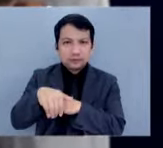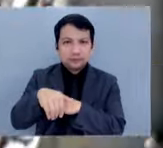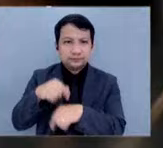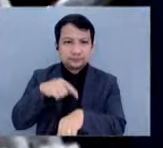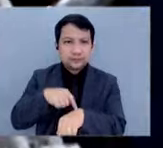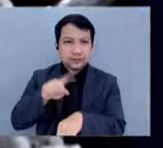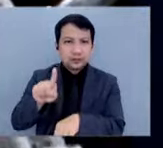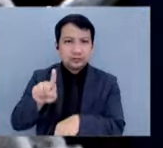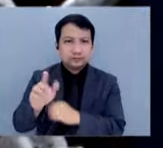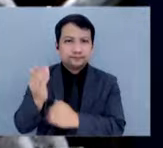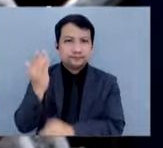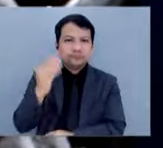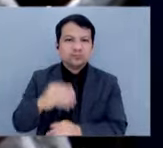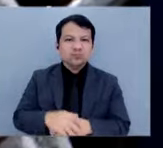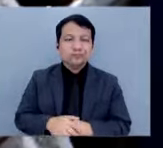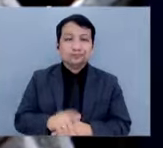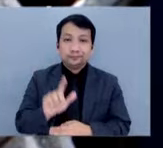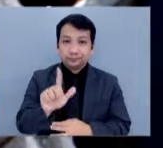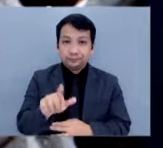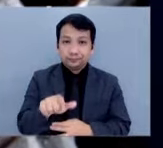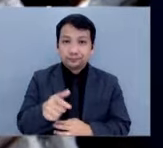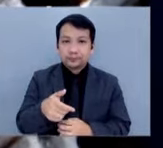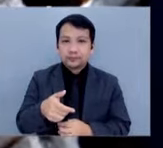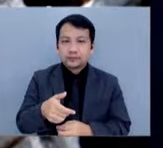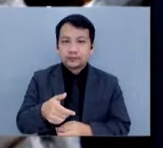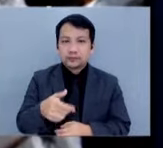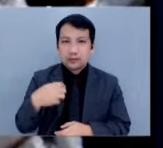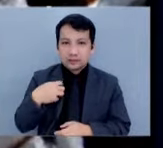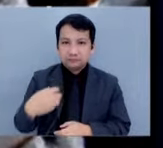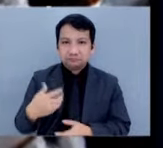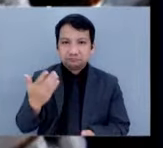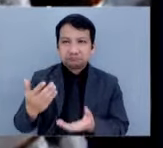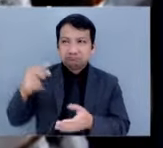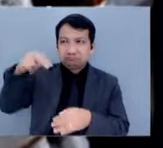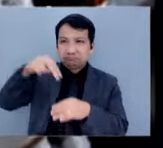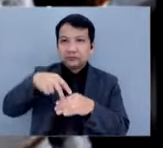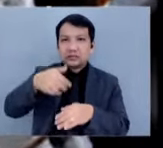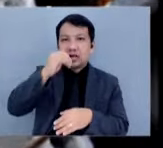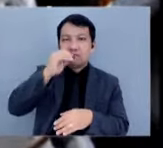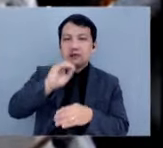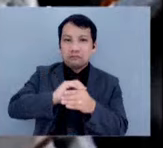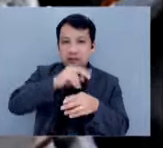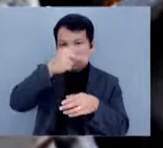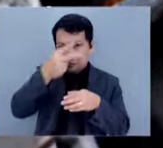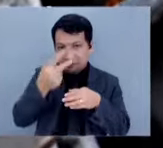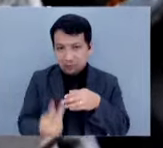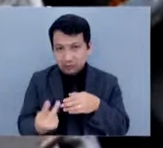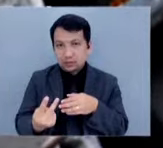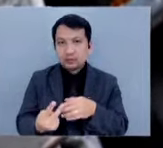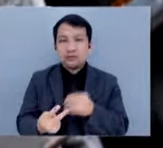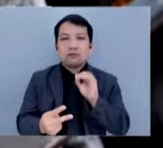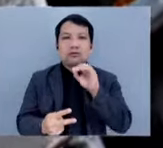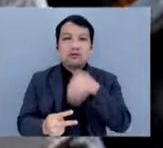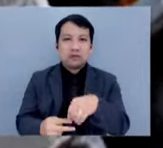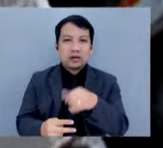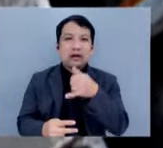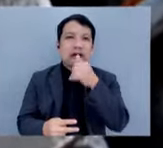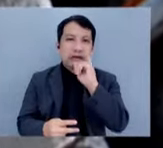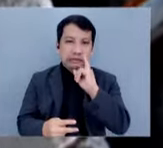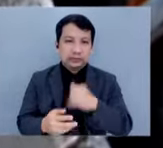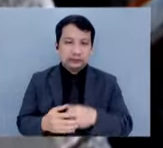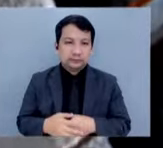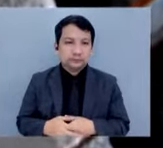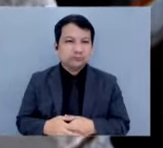madaling araw. Ayon sa pulisya, posibleng nahulog ang lalaki sa septic tank sa sobrang kalasingan. Pero hindi raw